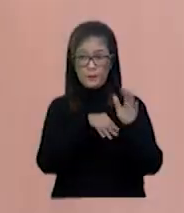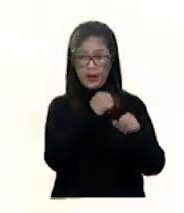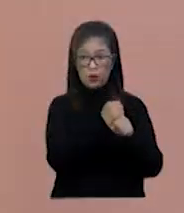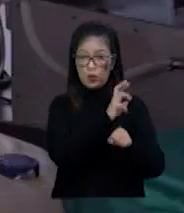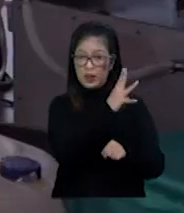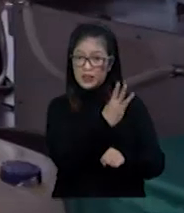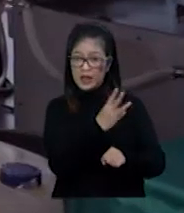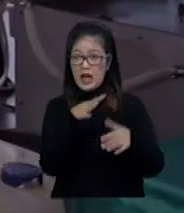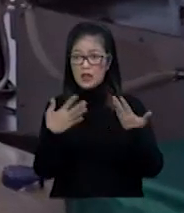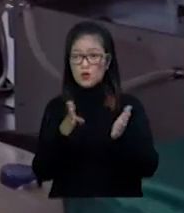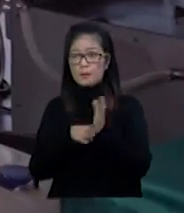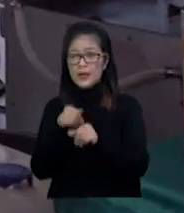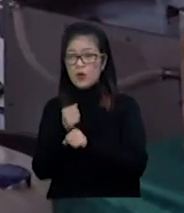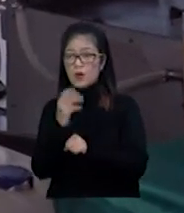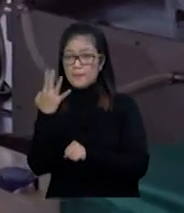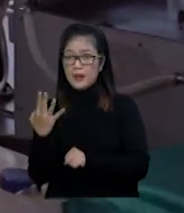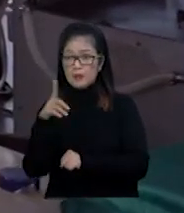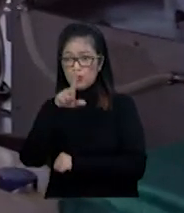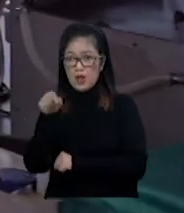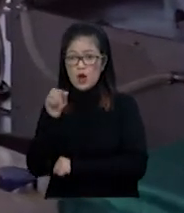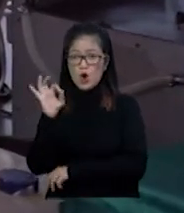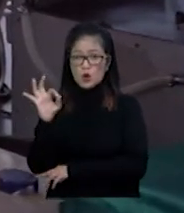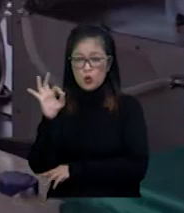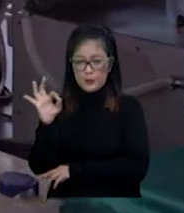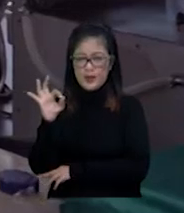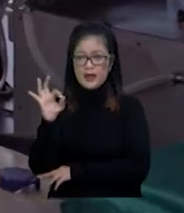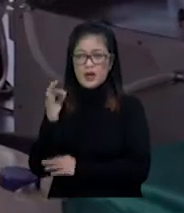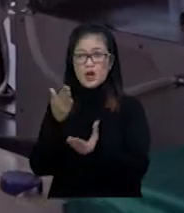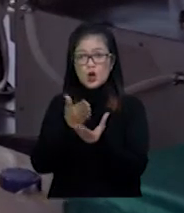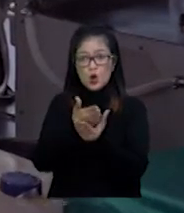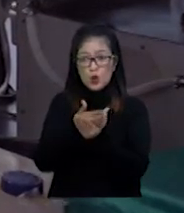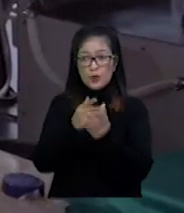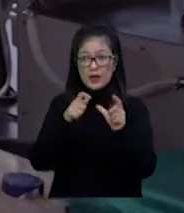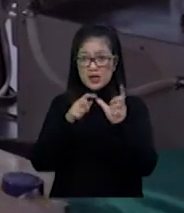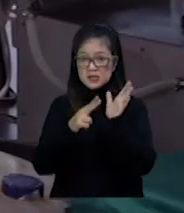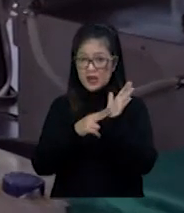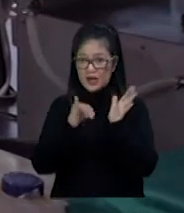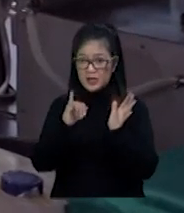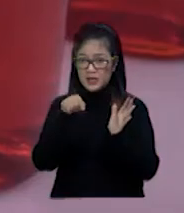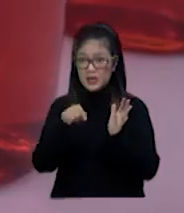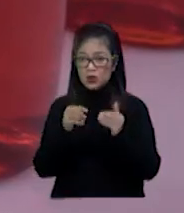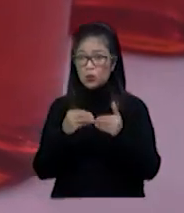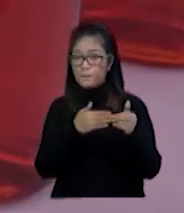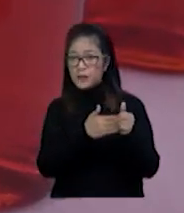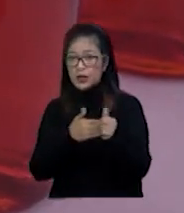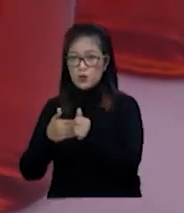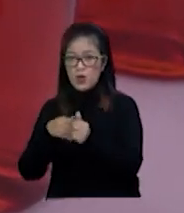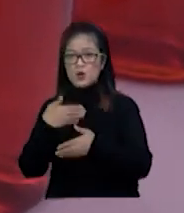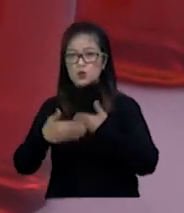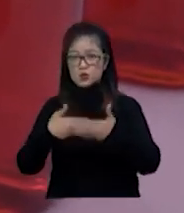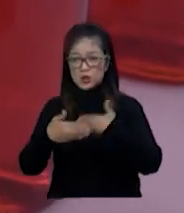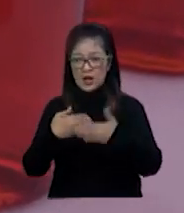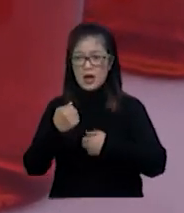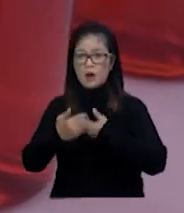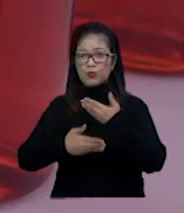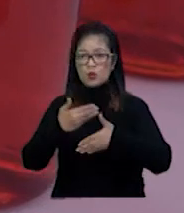Oktober dokumen SNI ini akan menjadi acuan bagi para pelaku usaha dalam program nasional minyak makan merah kepada